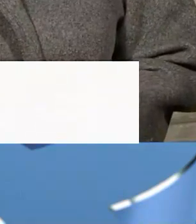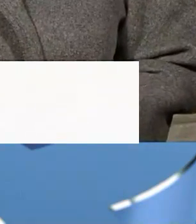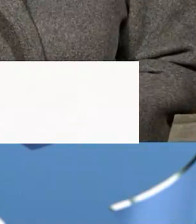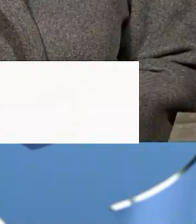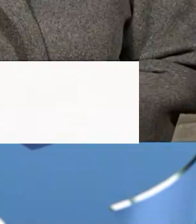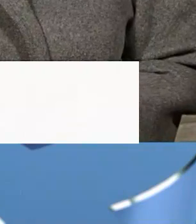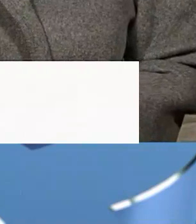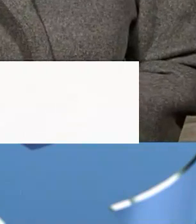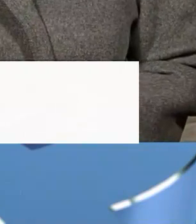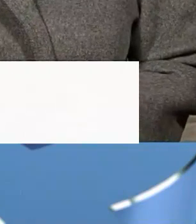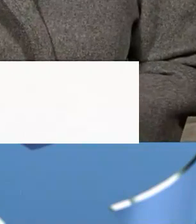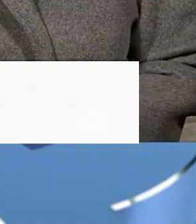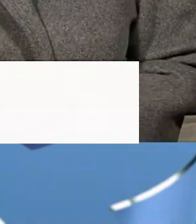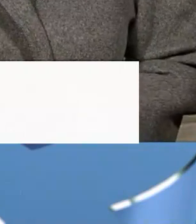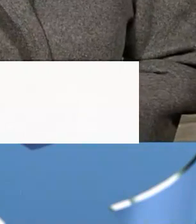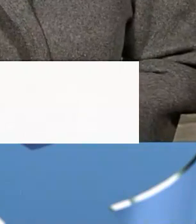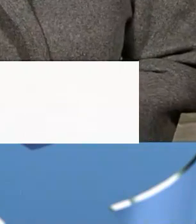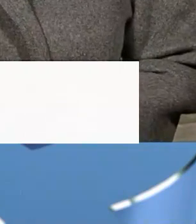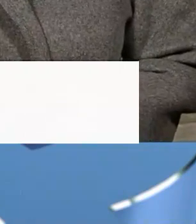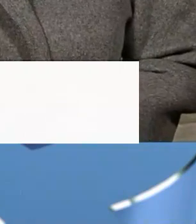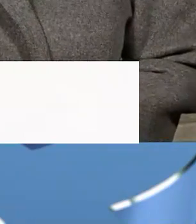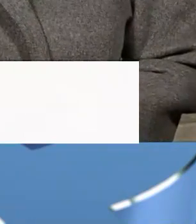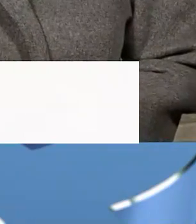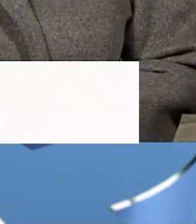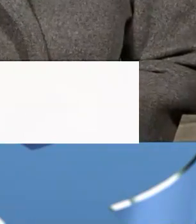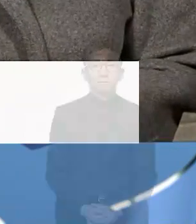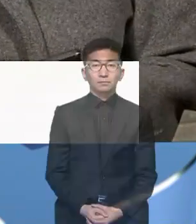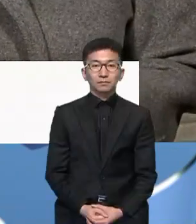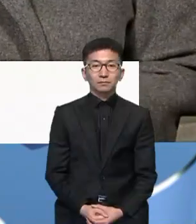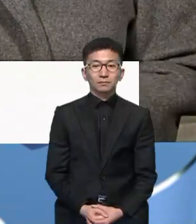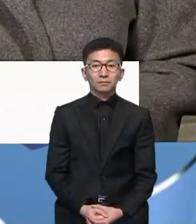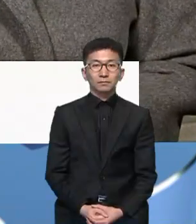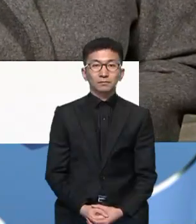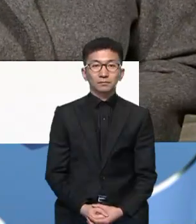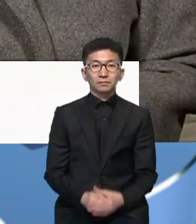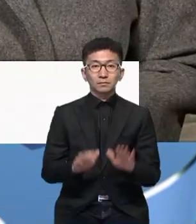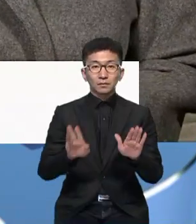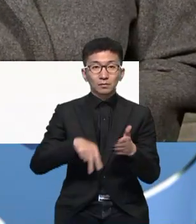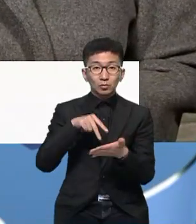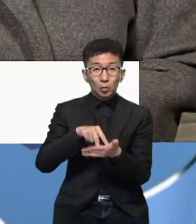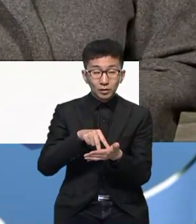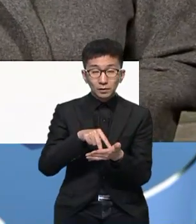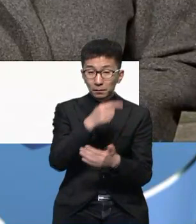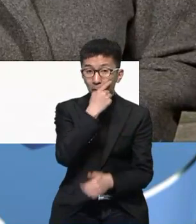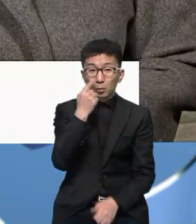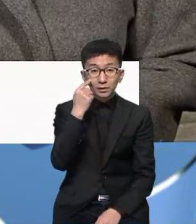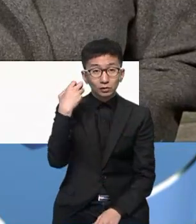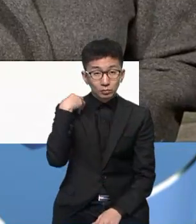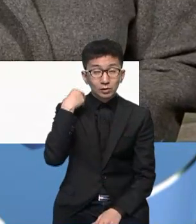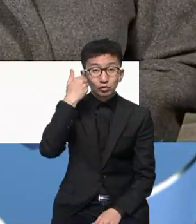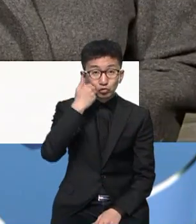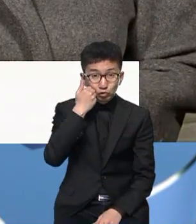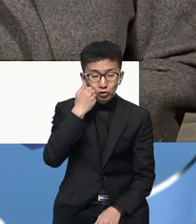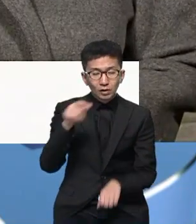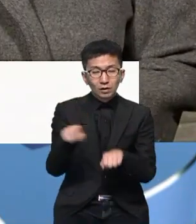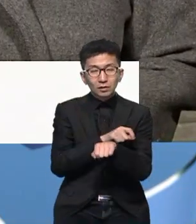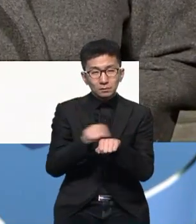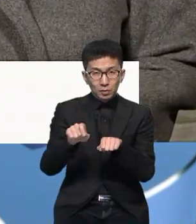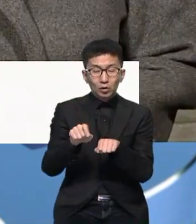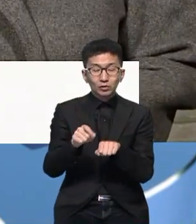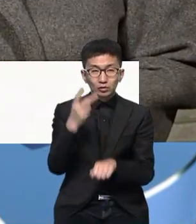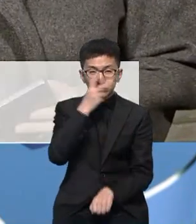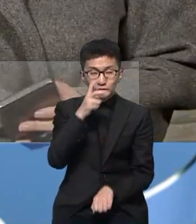논란과 의혹을 규명하고 사고 원인을 밝혀내기 위해서 독립성이 보장된 특별수사본부로 전환하는 거라고